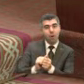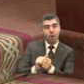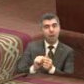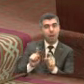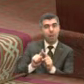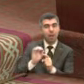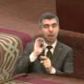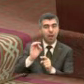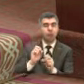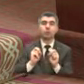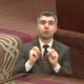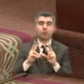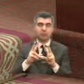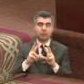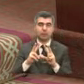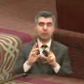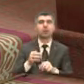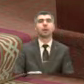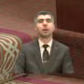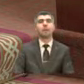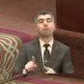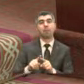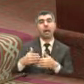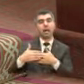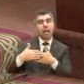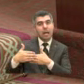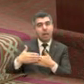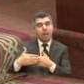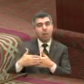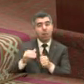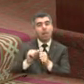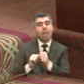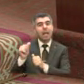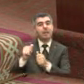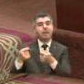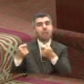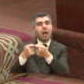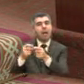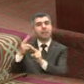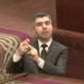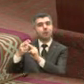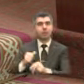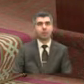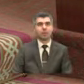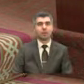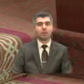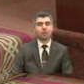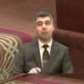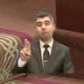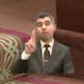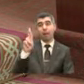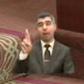الفلسفة ديال ملاعب القرب، فهي ملاعب القرب وملاعب البعد في هذا التوجه. في إطار التوجيهات الملكية